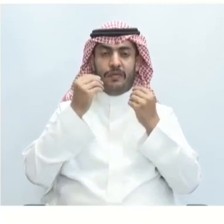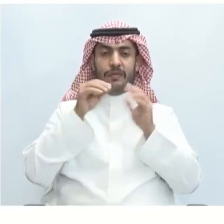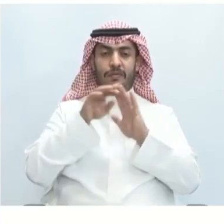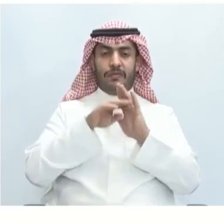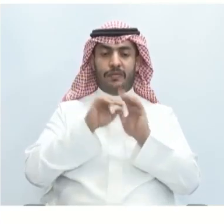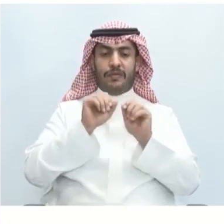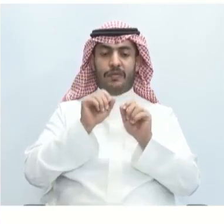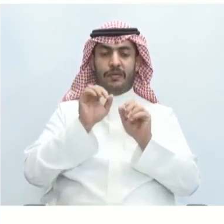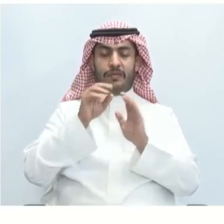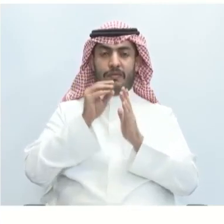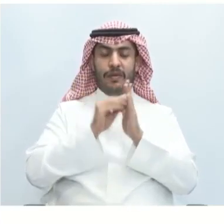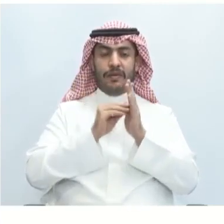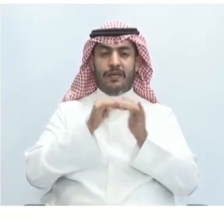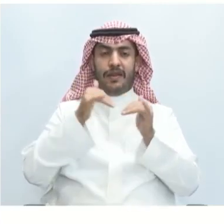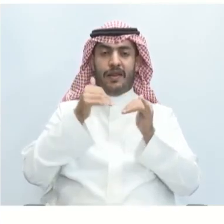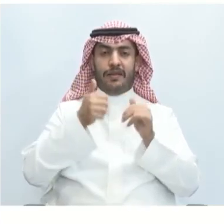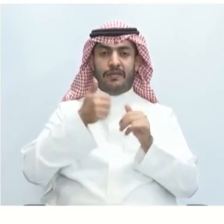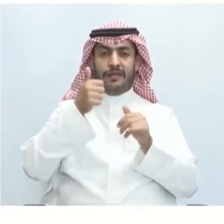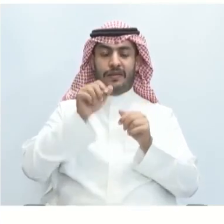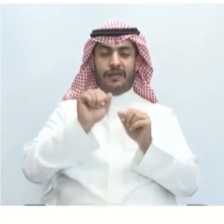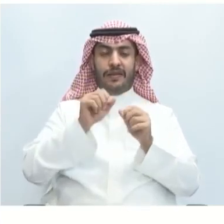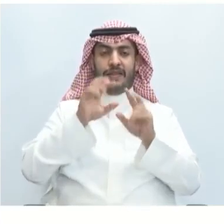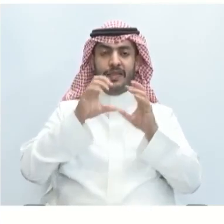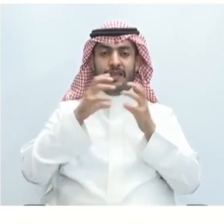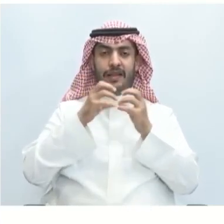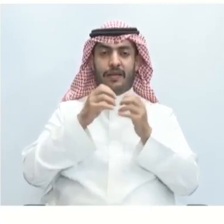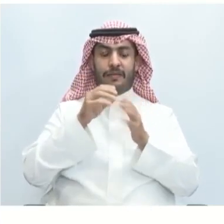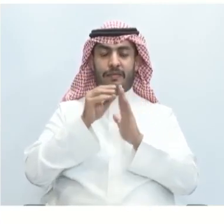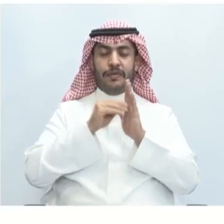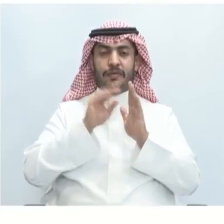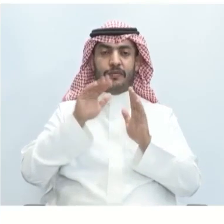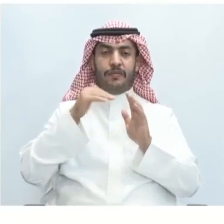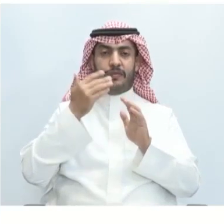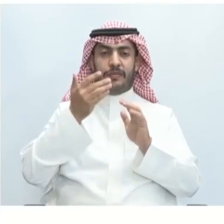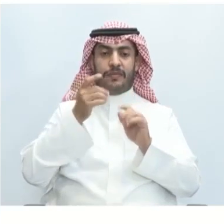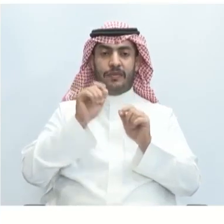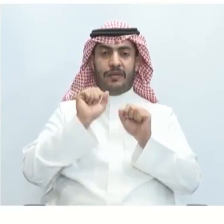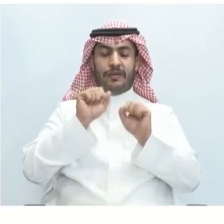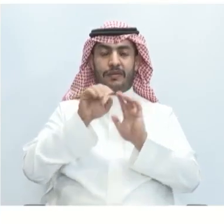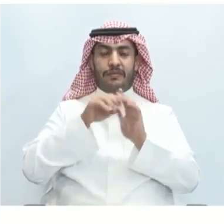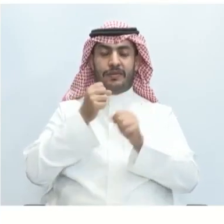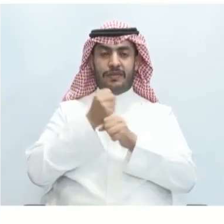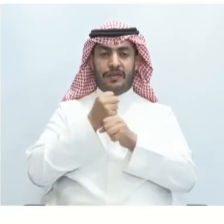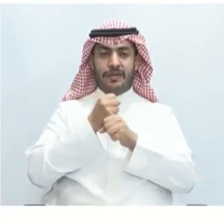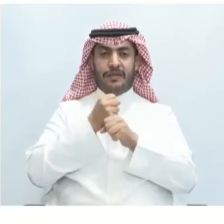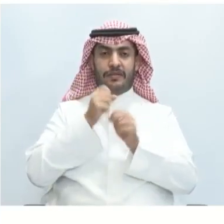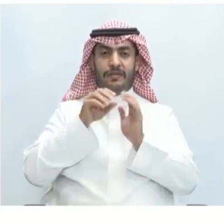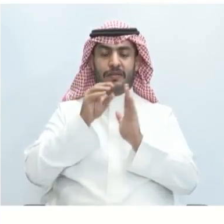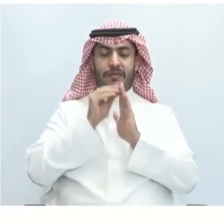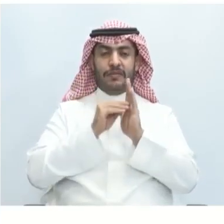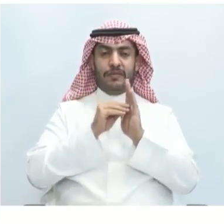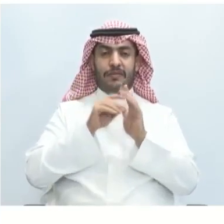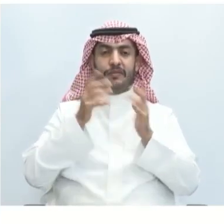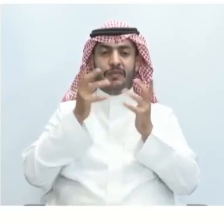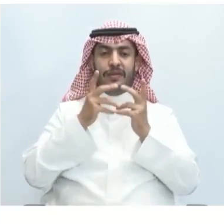الضوء على البيانات والانماط التي تظهر من خلال تحليل البيانات كذلك التوصيه باستخدام النموذج